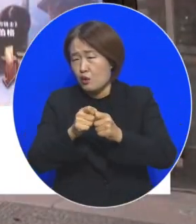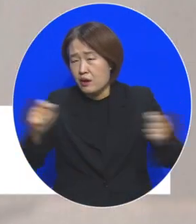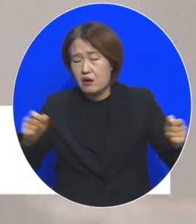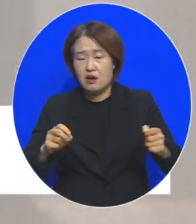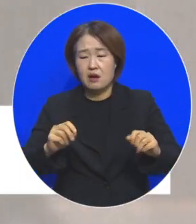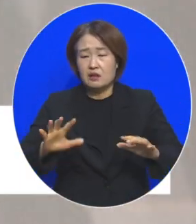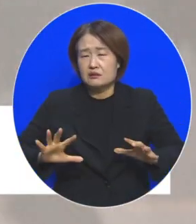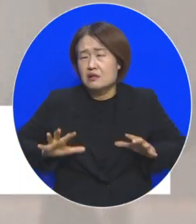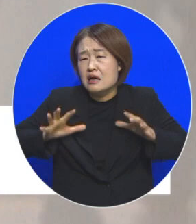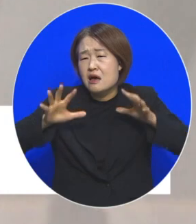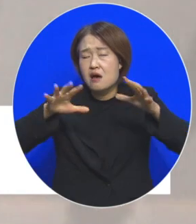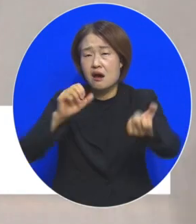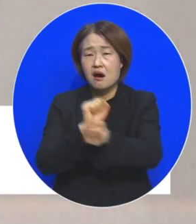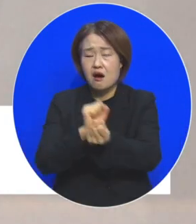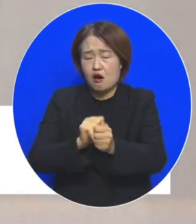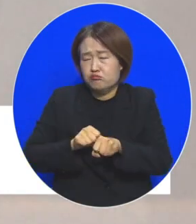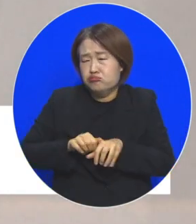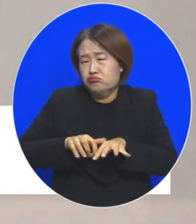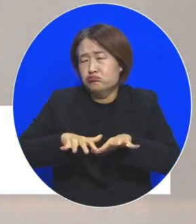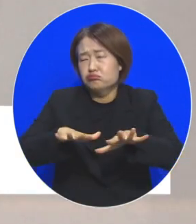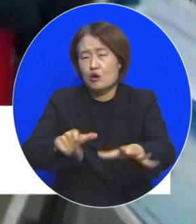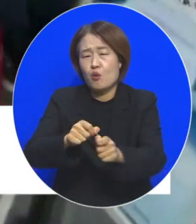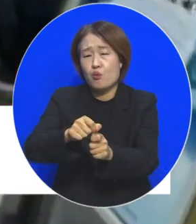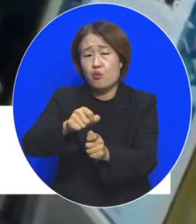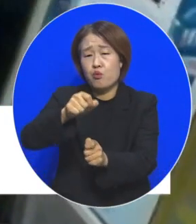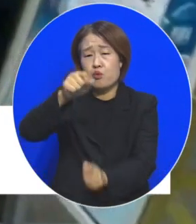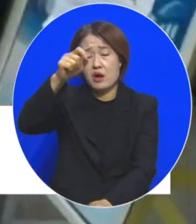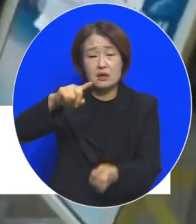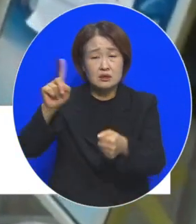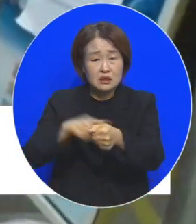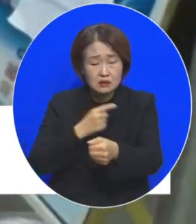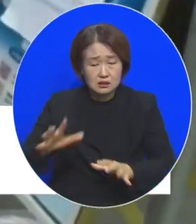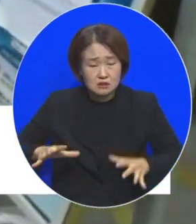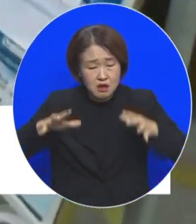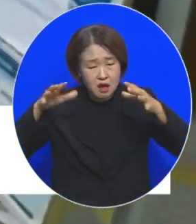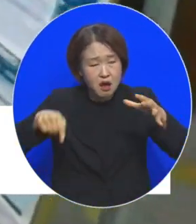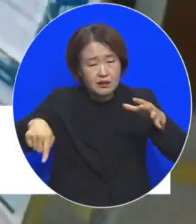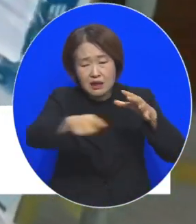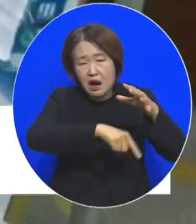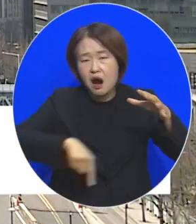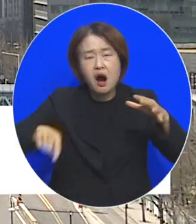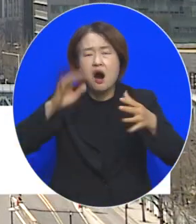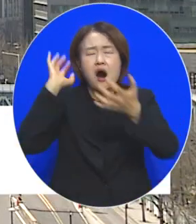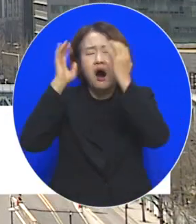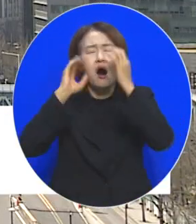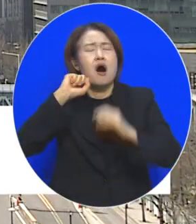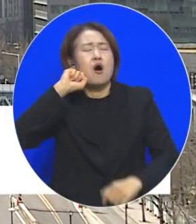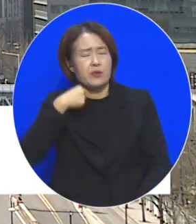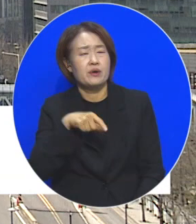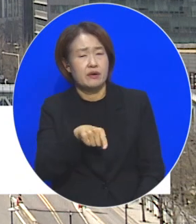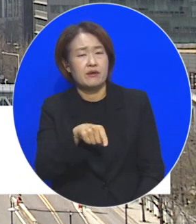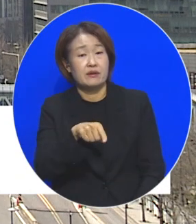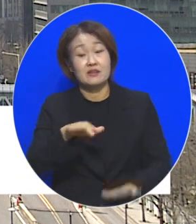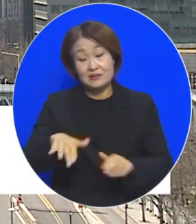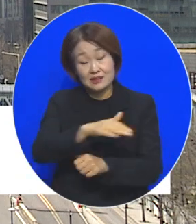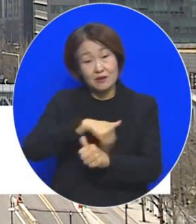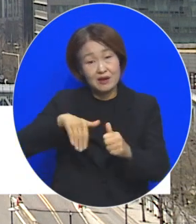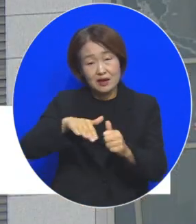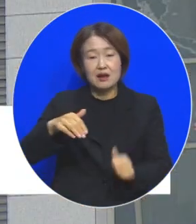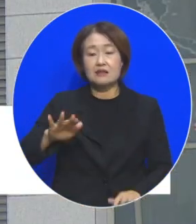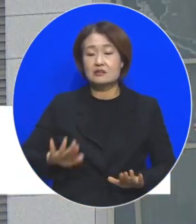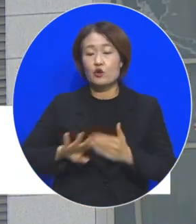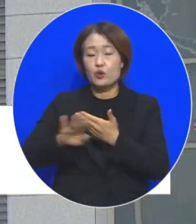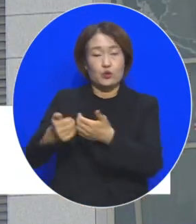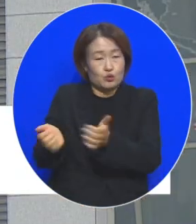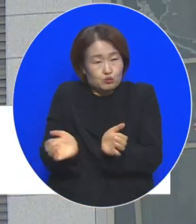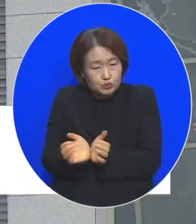공급망 교란 등으로 우리 외교환경은 글로벌 복합 위기 속에 놓여 있습니다 이런 흐름 속에서 외교부가